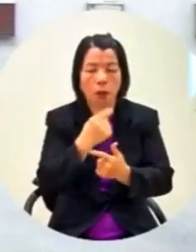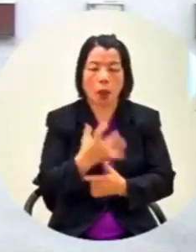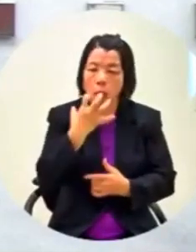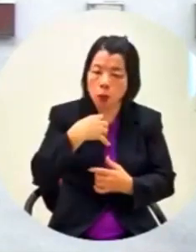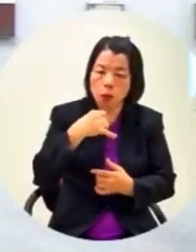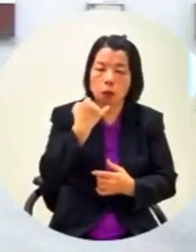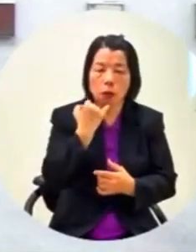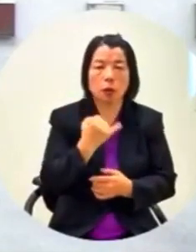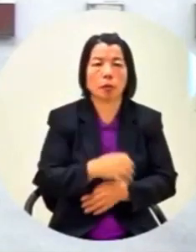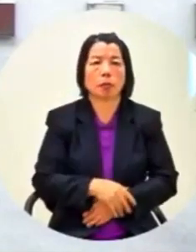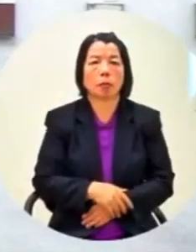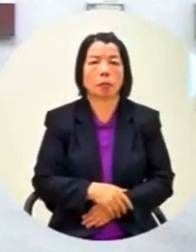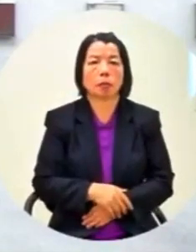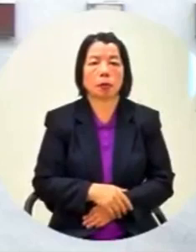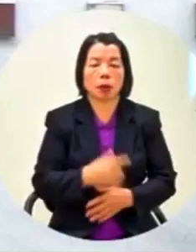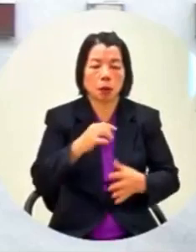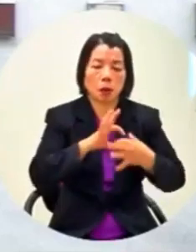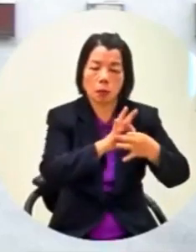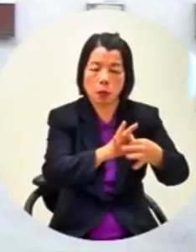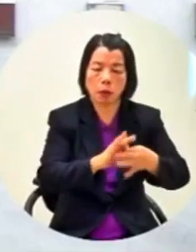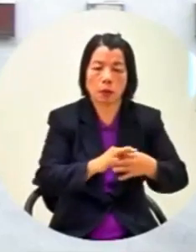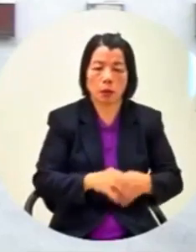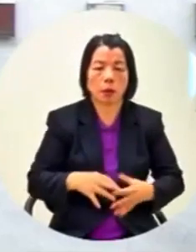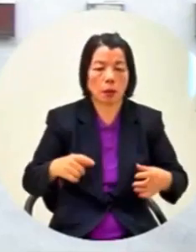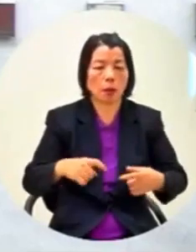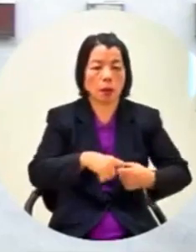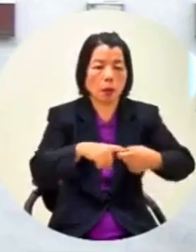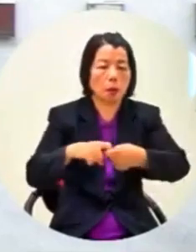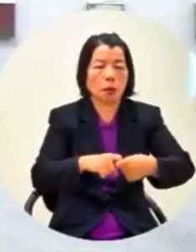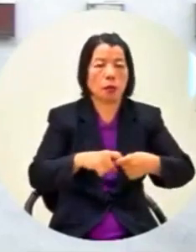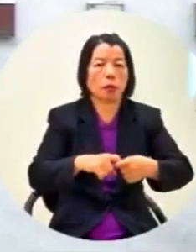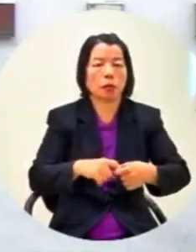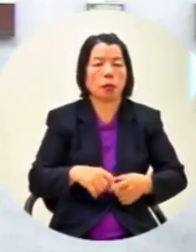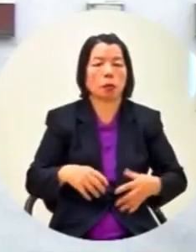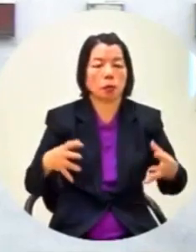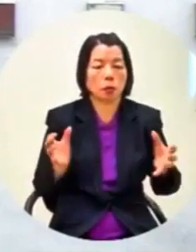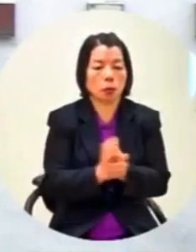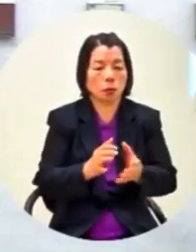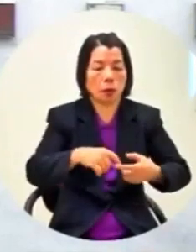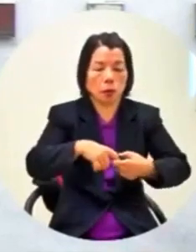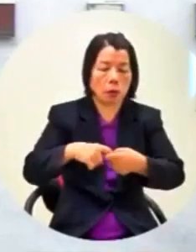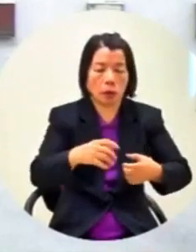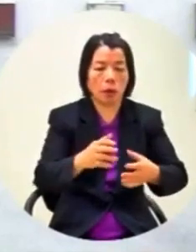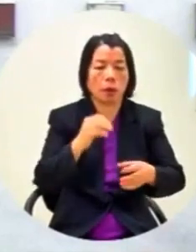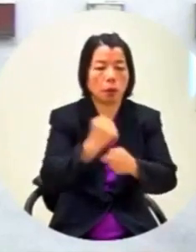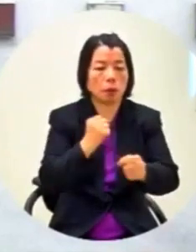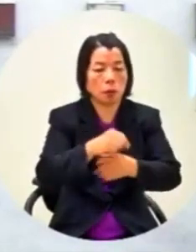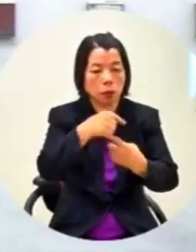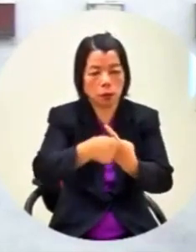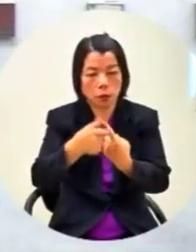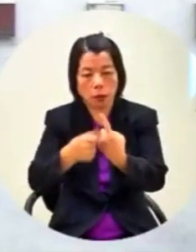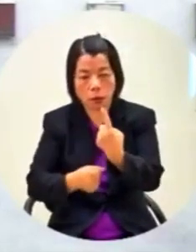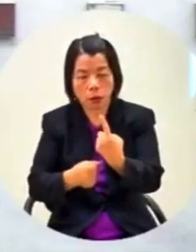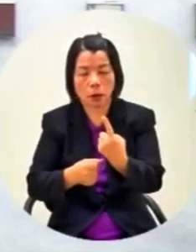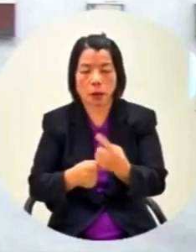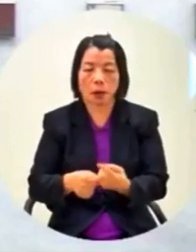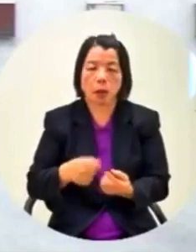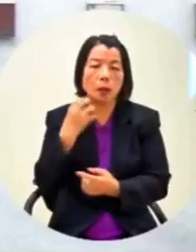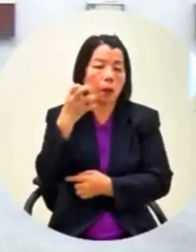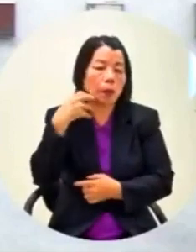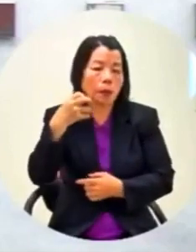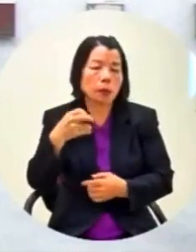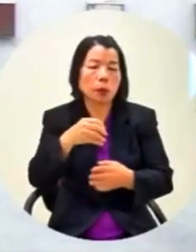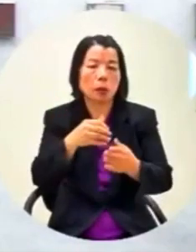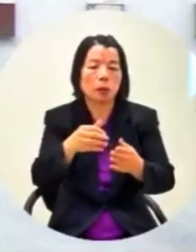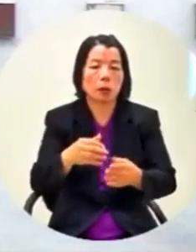另外我们也联络了在全联合作上架的香蕉、番茄，在全家便利店推出了高雄